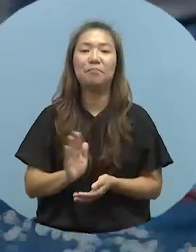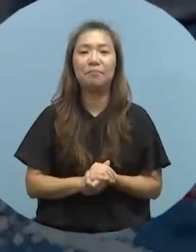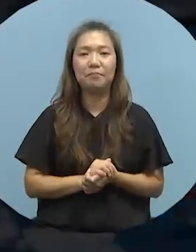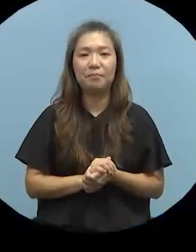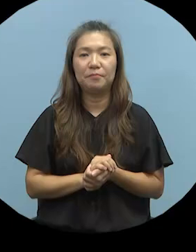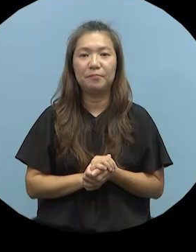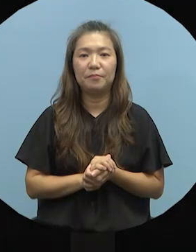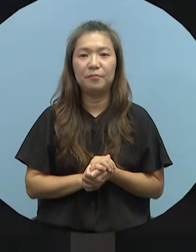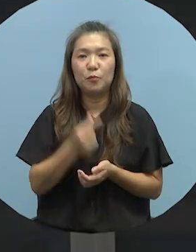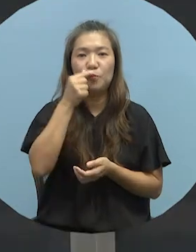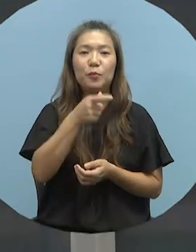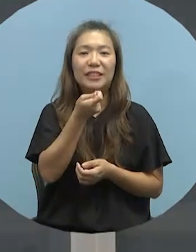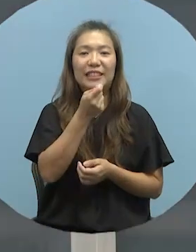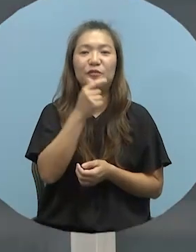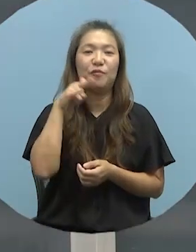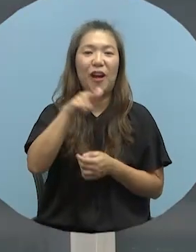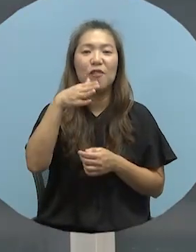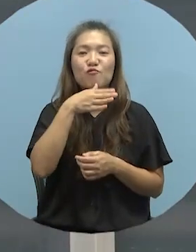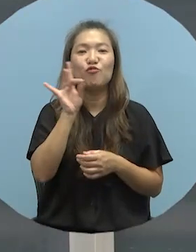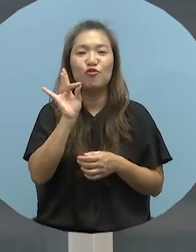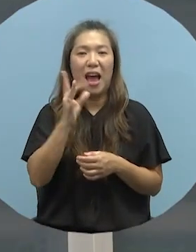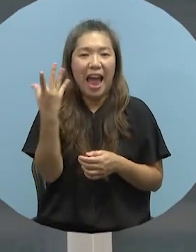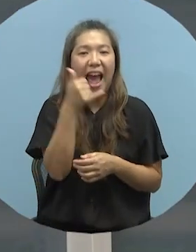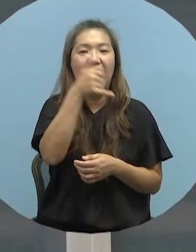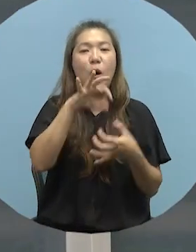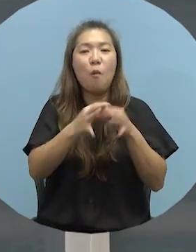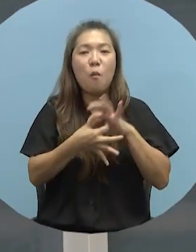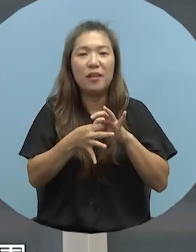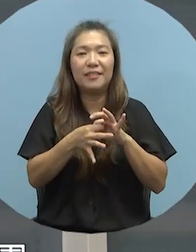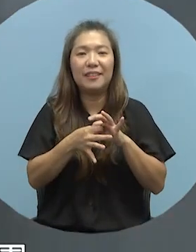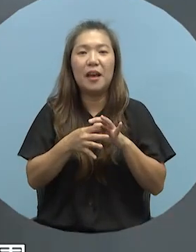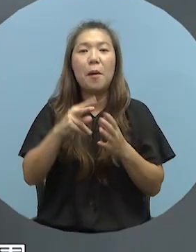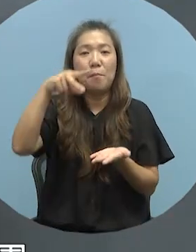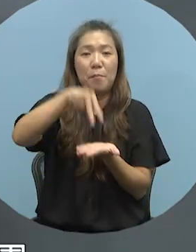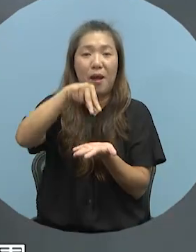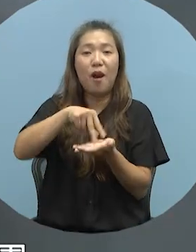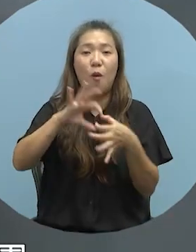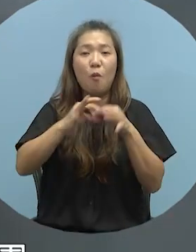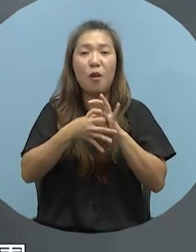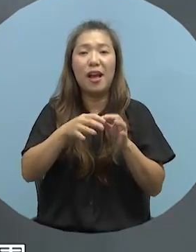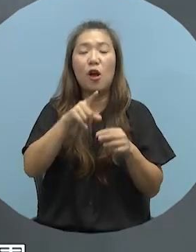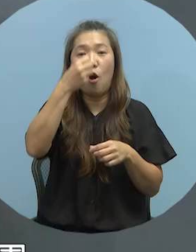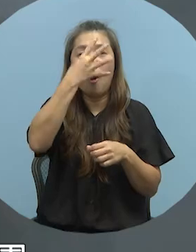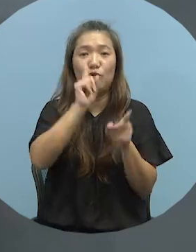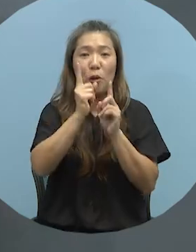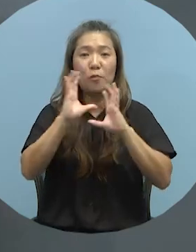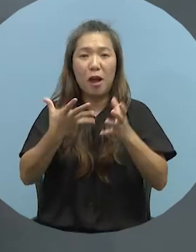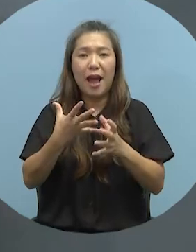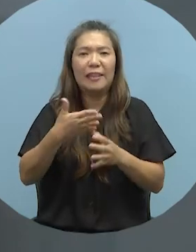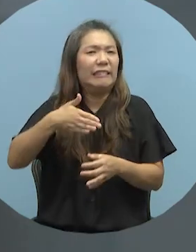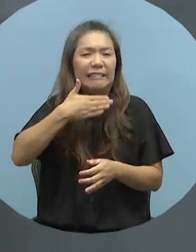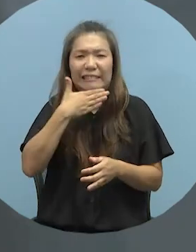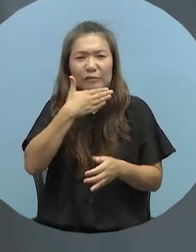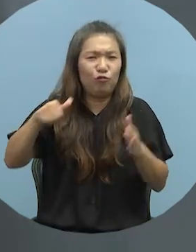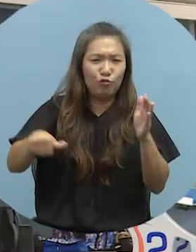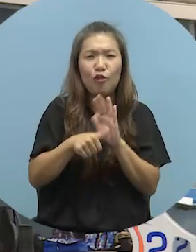力。 小飛魚張心月第一次出戰奧運，係巴黎奧運會中國香港代表團最年輕嘅